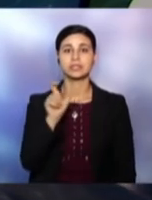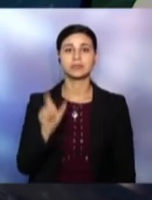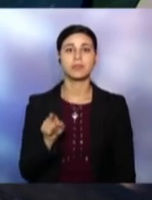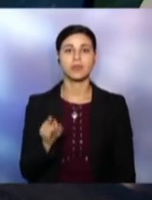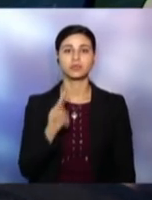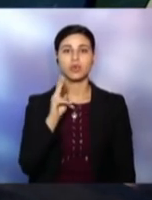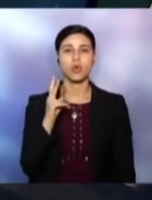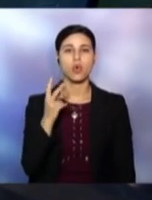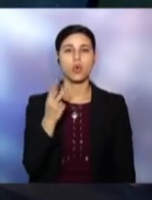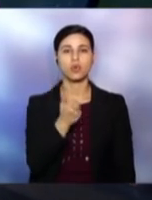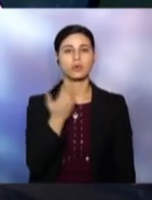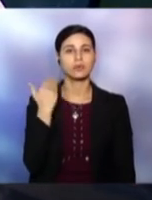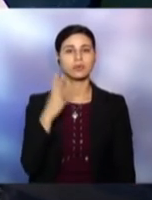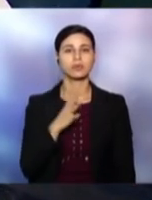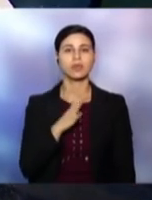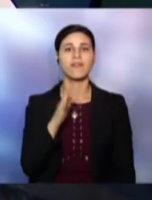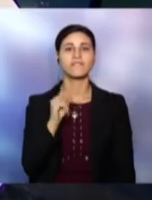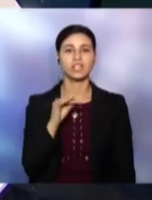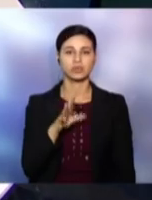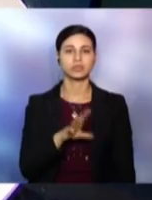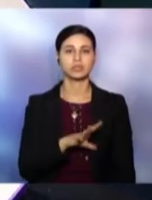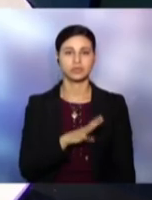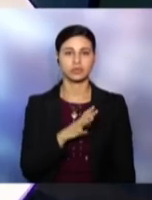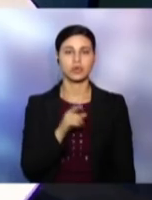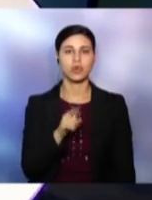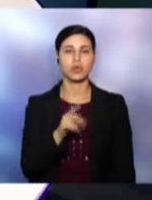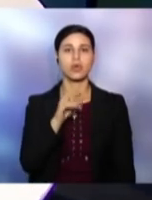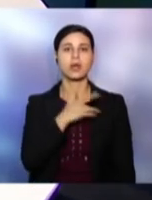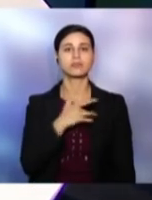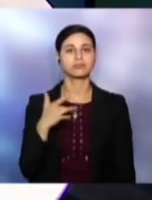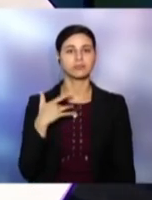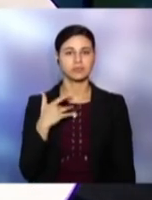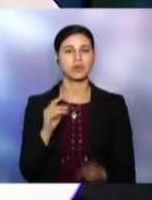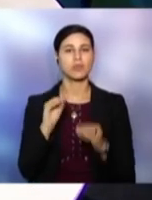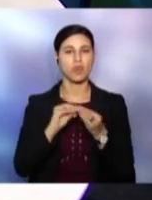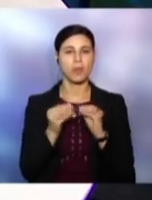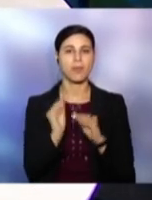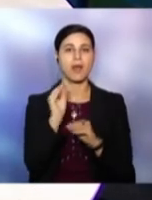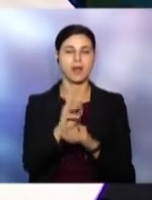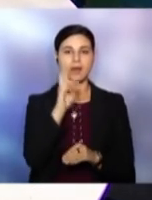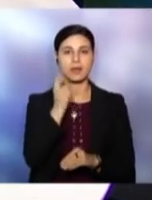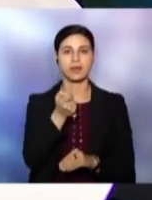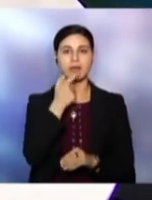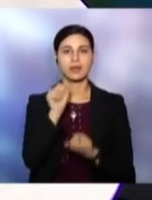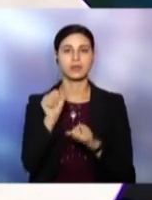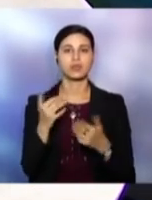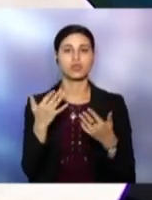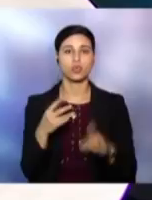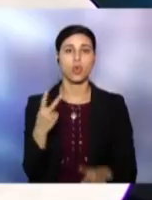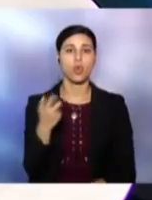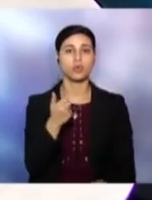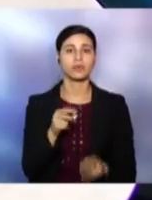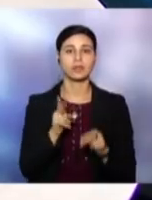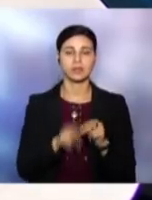უკან გამიხდა ვირუსული ინფექციით, ნუ გადაიზარდა ბაქტერიებში, დაუნიშნეს ანტიბიოტიკი. და ესე იგი ორი კვირის